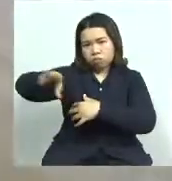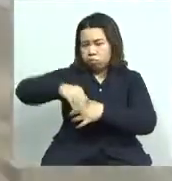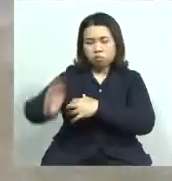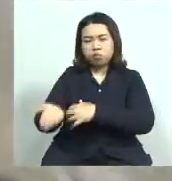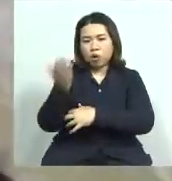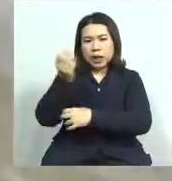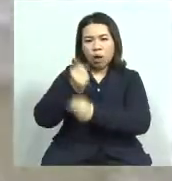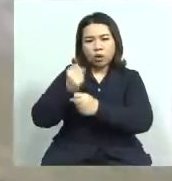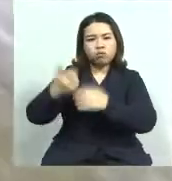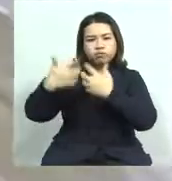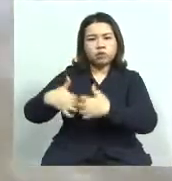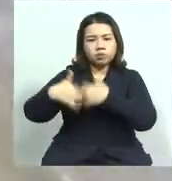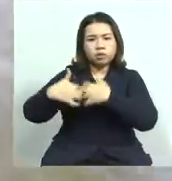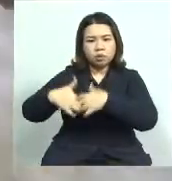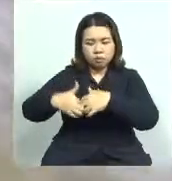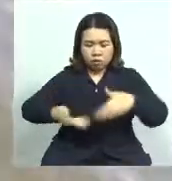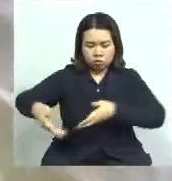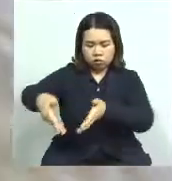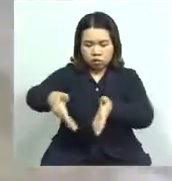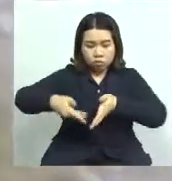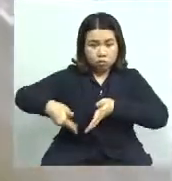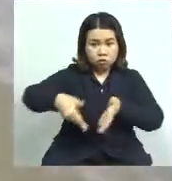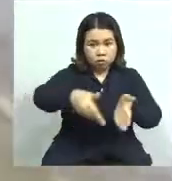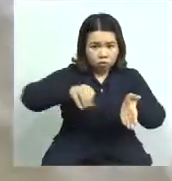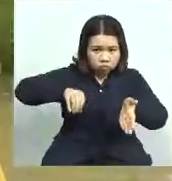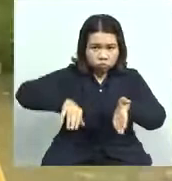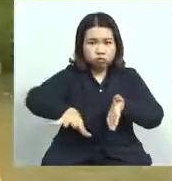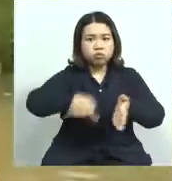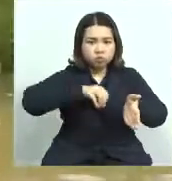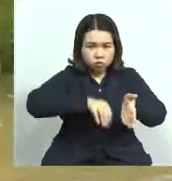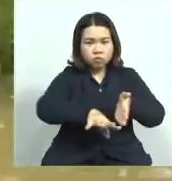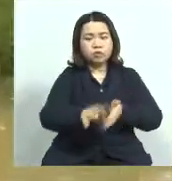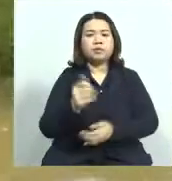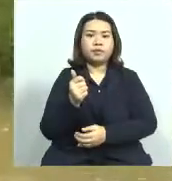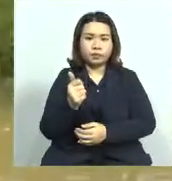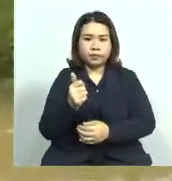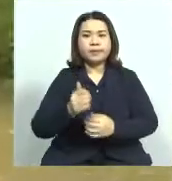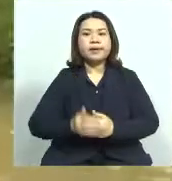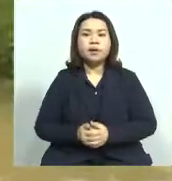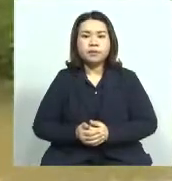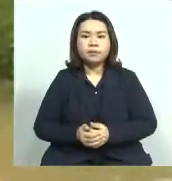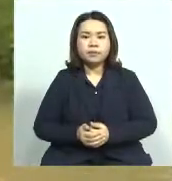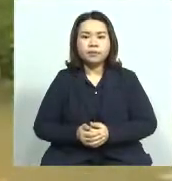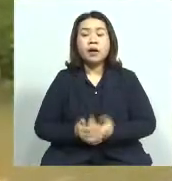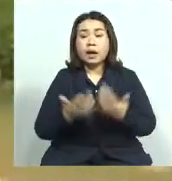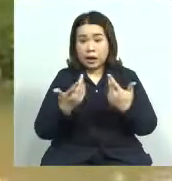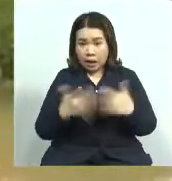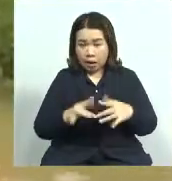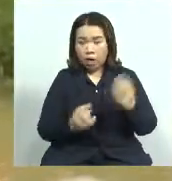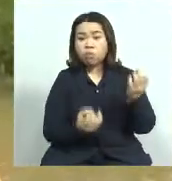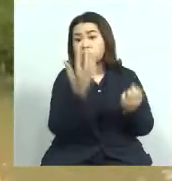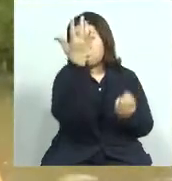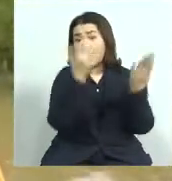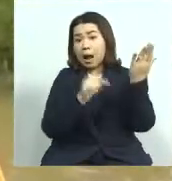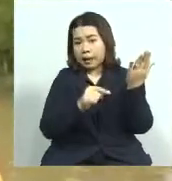าแล้วสูบน้ำเข้าคูสายซอยเพื่อกระจายลงสู่พื้นที่ที่ถูกไฟไหม้แล้วพื้นที่ป่าพุ